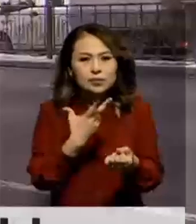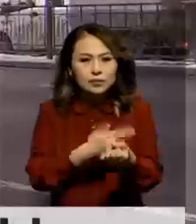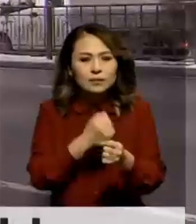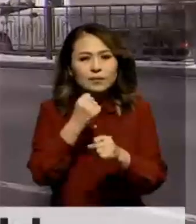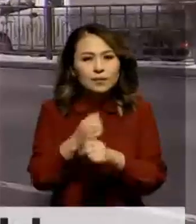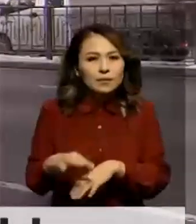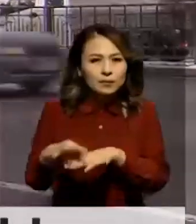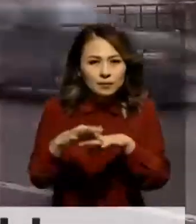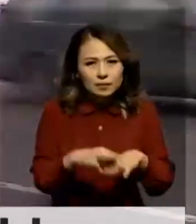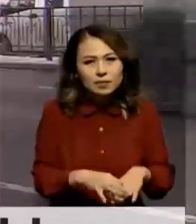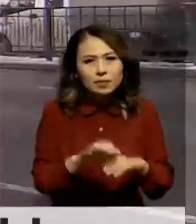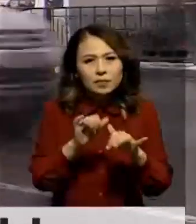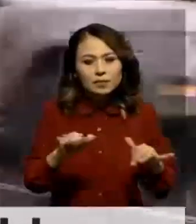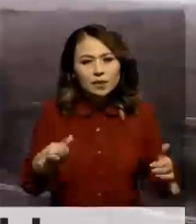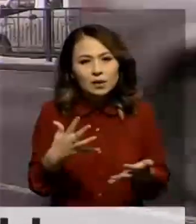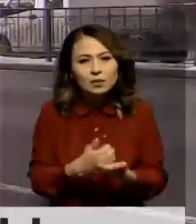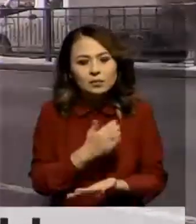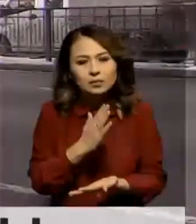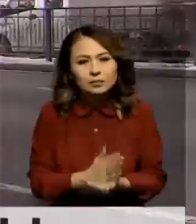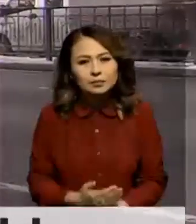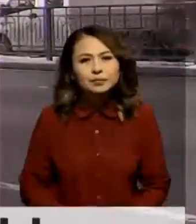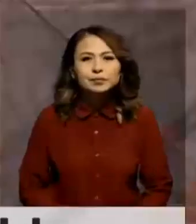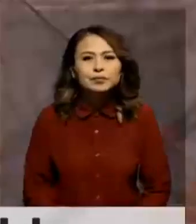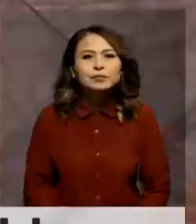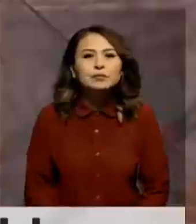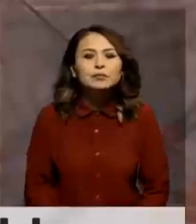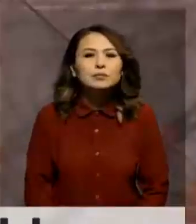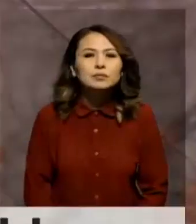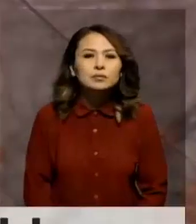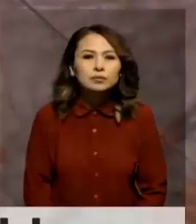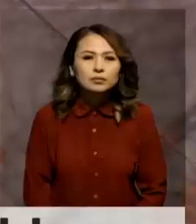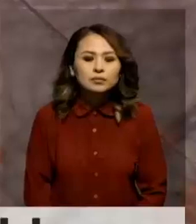жеткізілу арнасын және таралу аумағын анықтап жатыр.